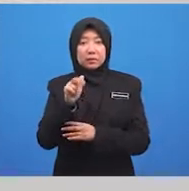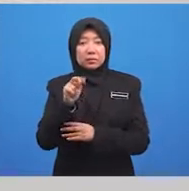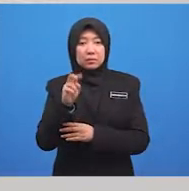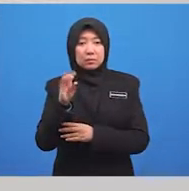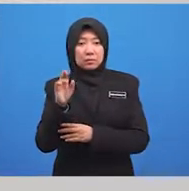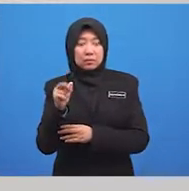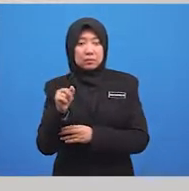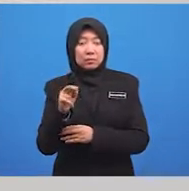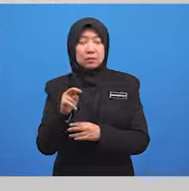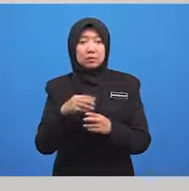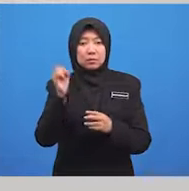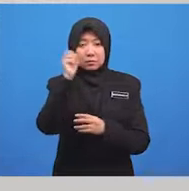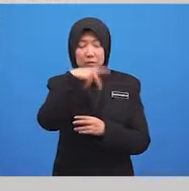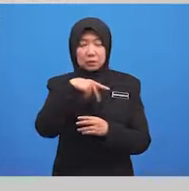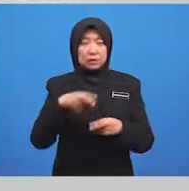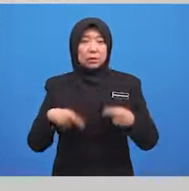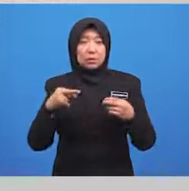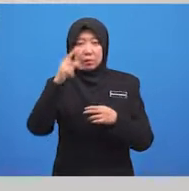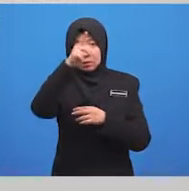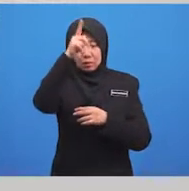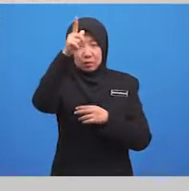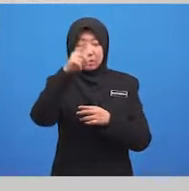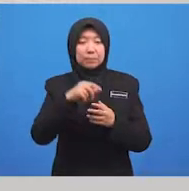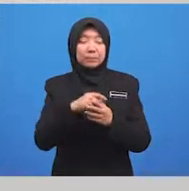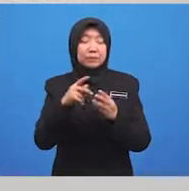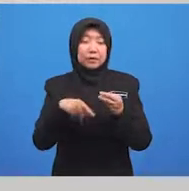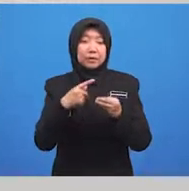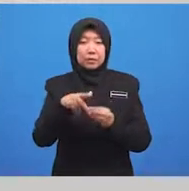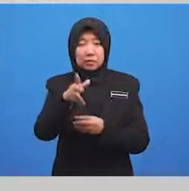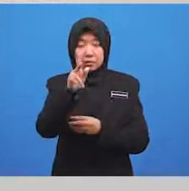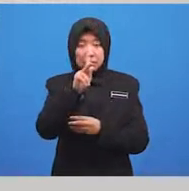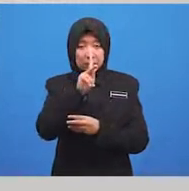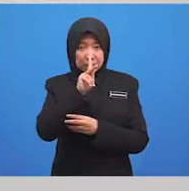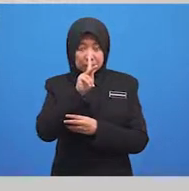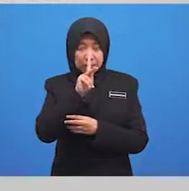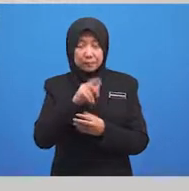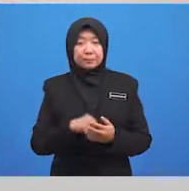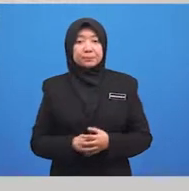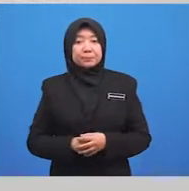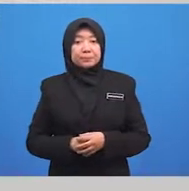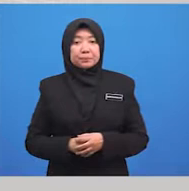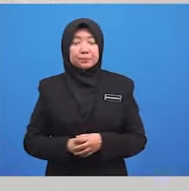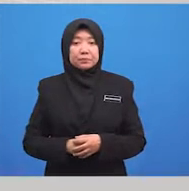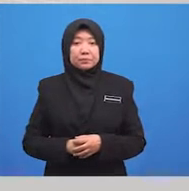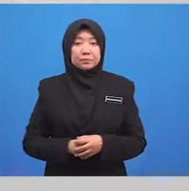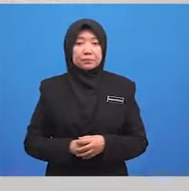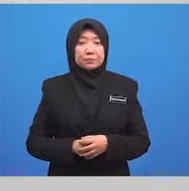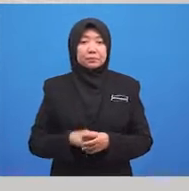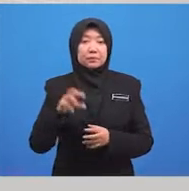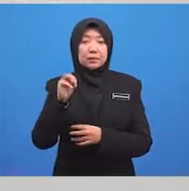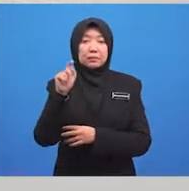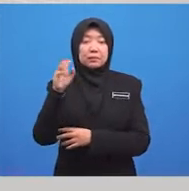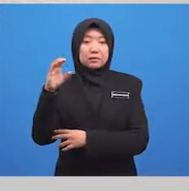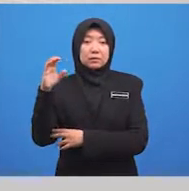liar. Contohnya, kajian tentang perilaku tapir oleh Malay Tapir Conservation Center,